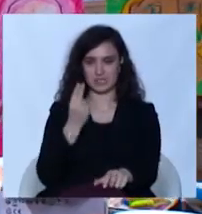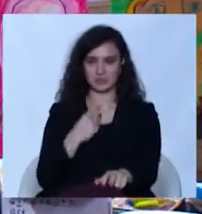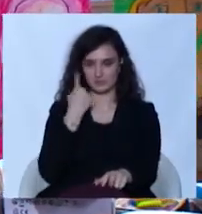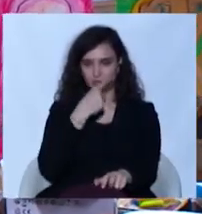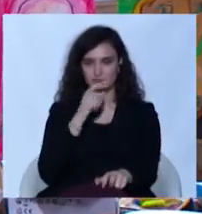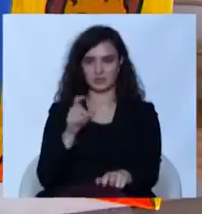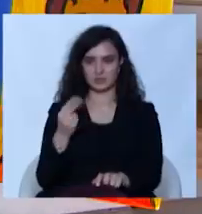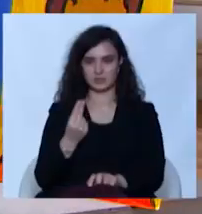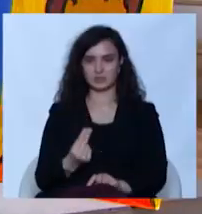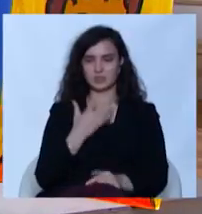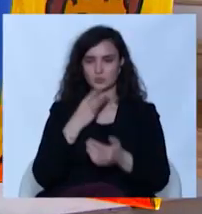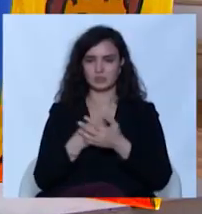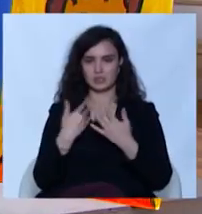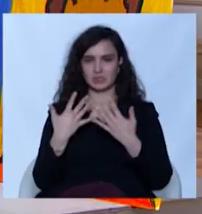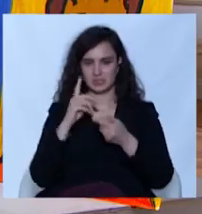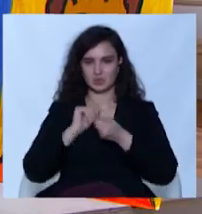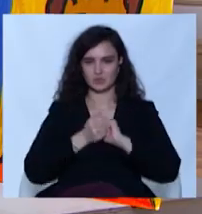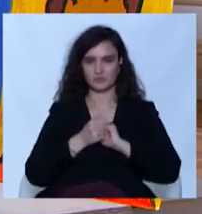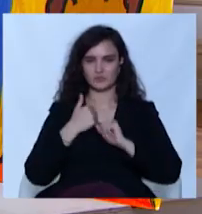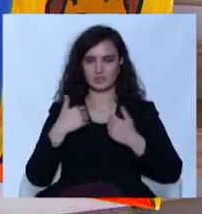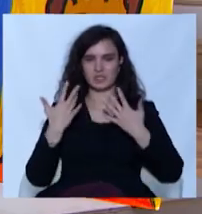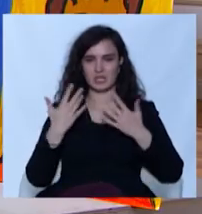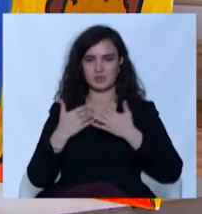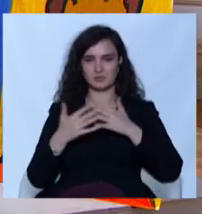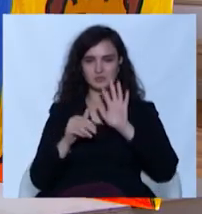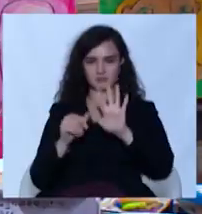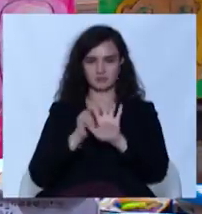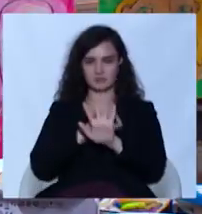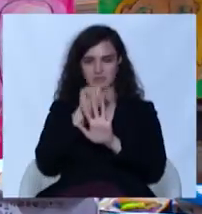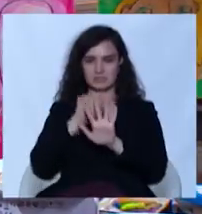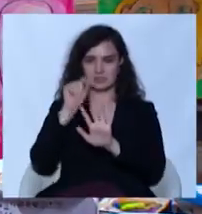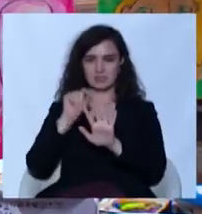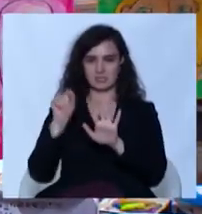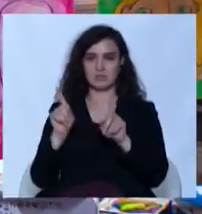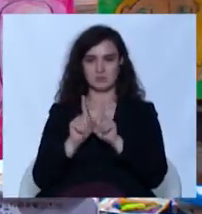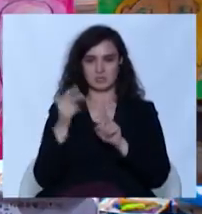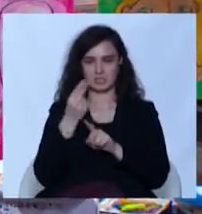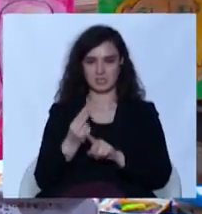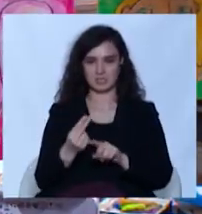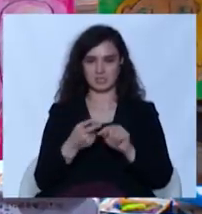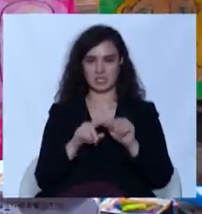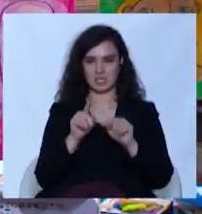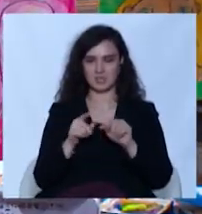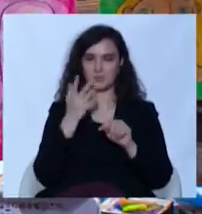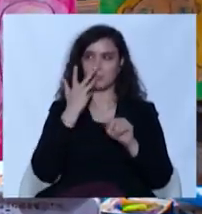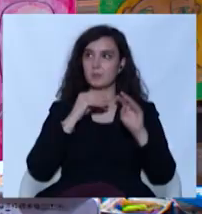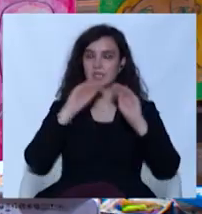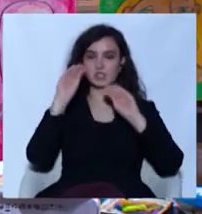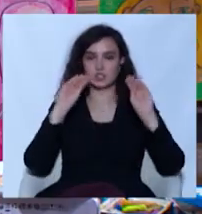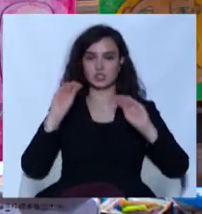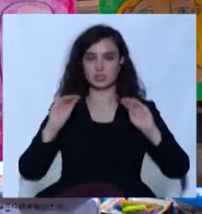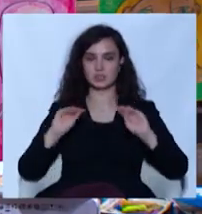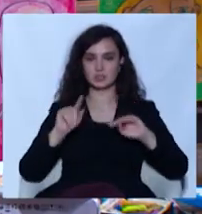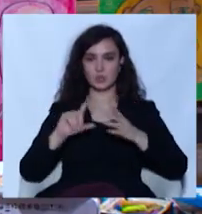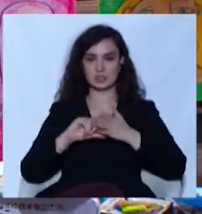ეს მისი საკუთარი ხელია, გახსოვთ ჩვენ ხელებს რო ვადებდით ესე დახატა. აქ არის ინტერიერში, იმიტომ რომ ანუ